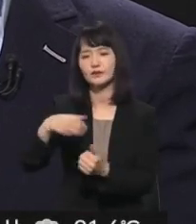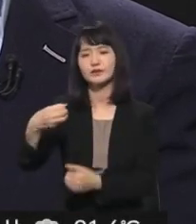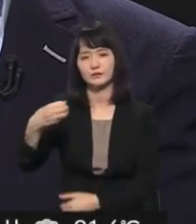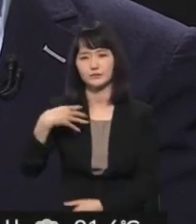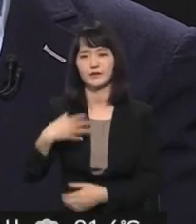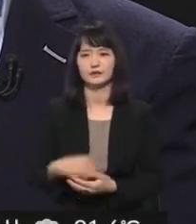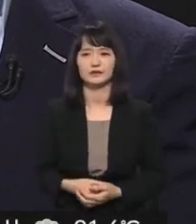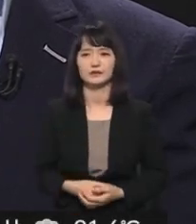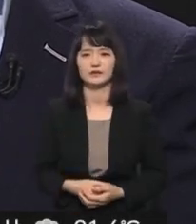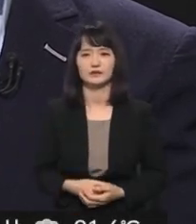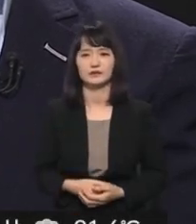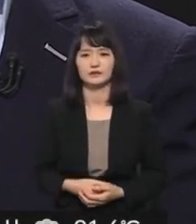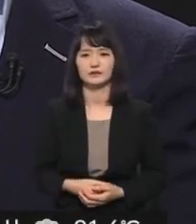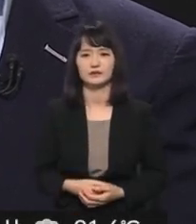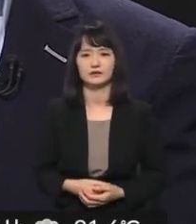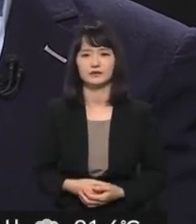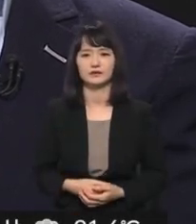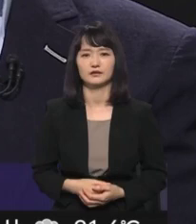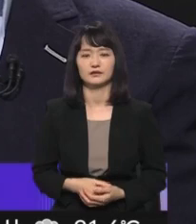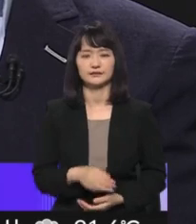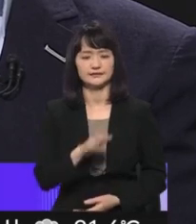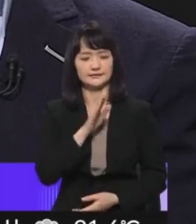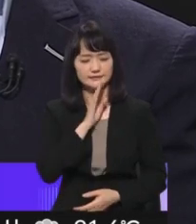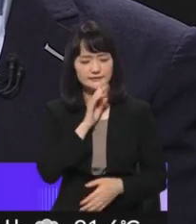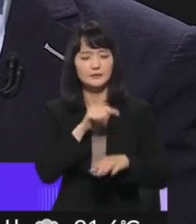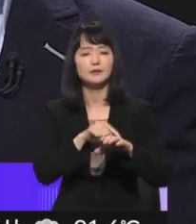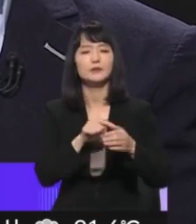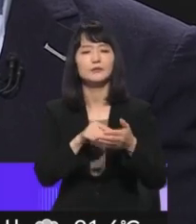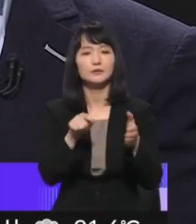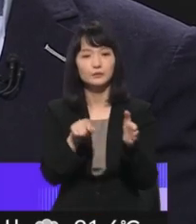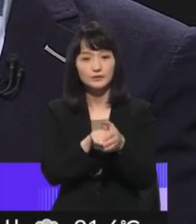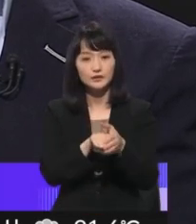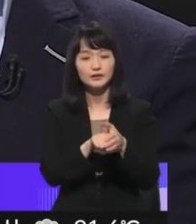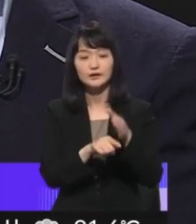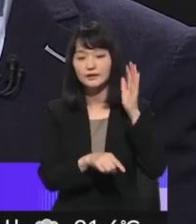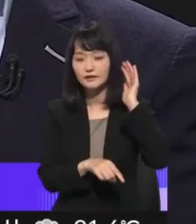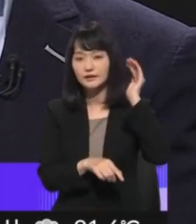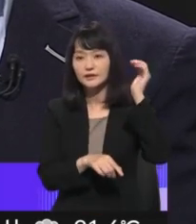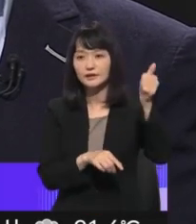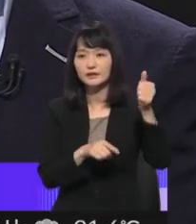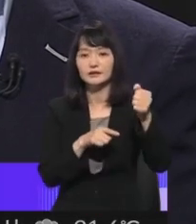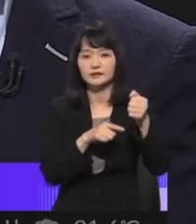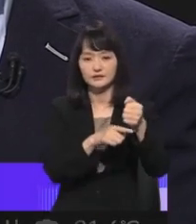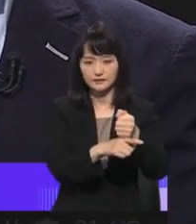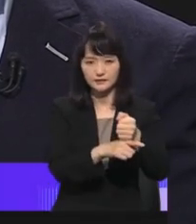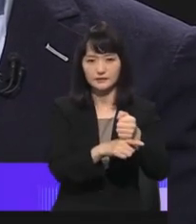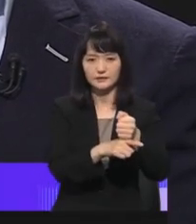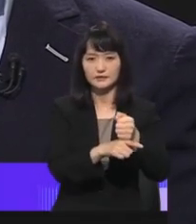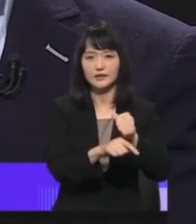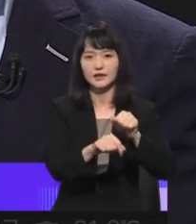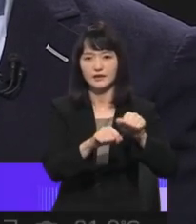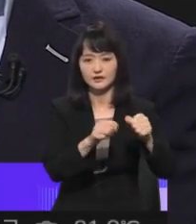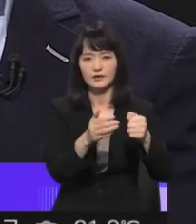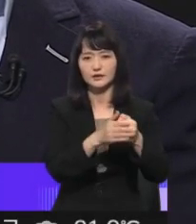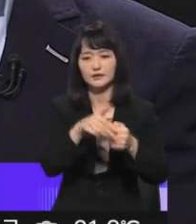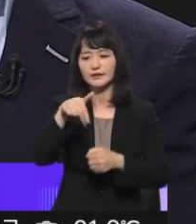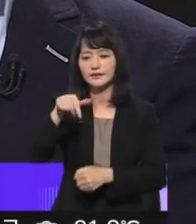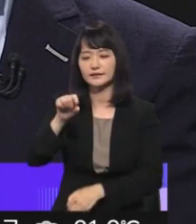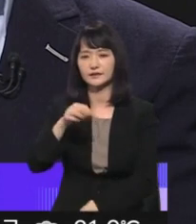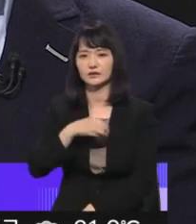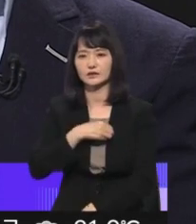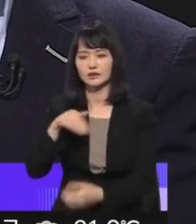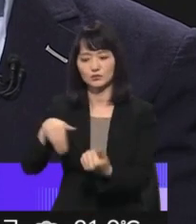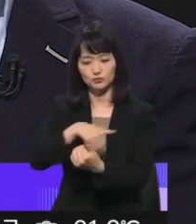저기서 좀 더 나가서 저는 본심이 라고 믿고 싶고 대통령의 뜻이 점 좀 사랑이 움직이고 있기 때문에 하면 장제 론도 그런 분위기를 좀더